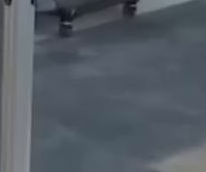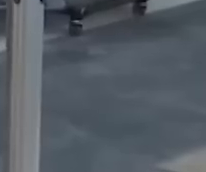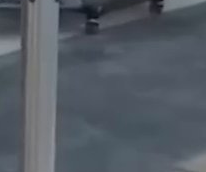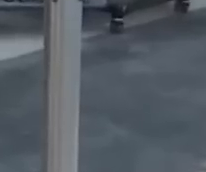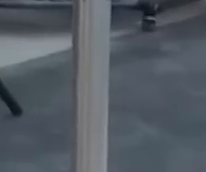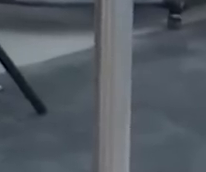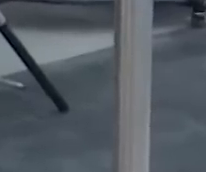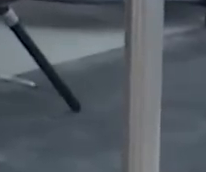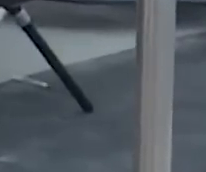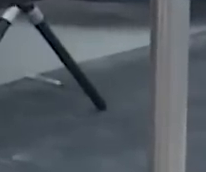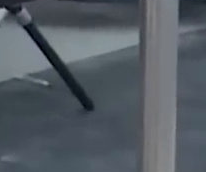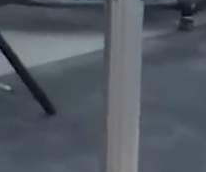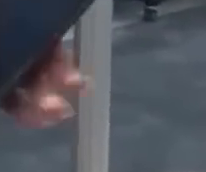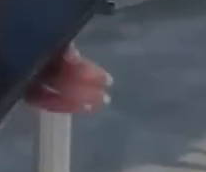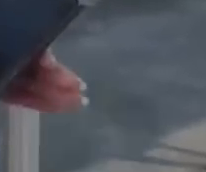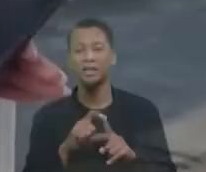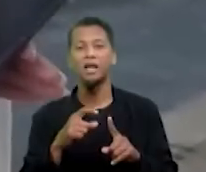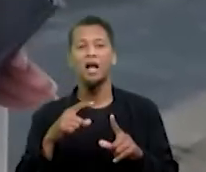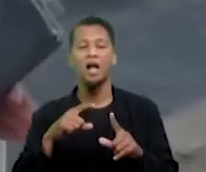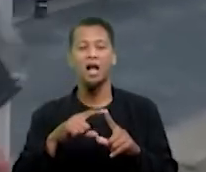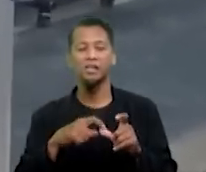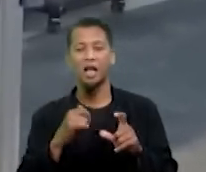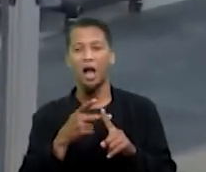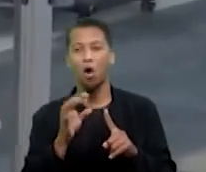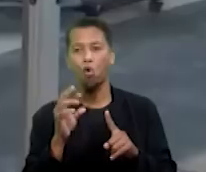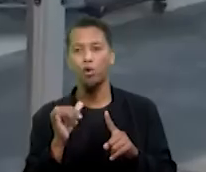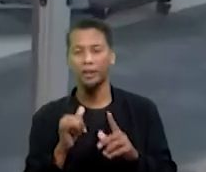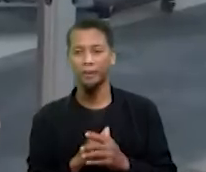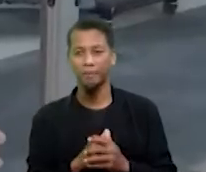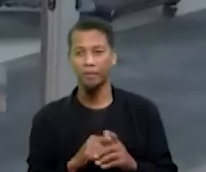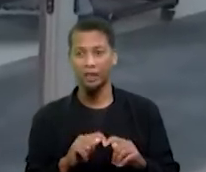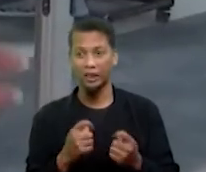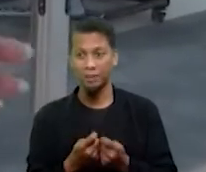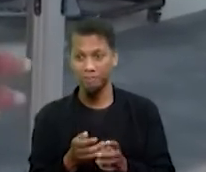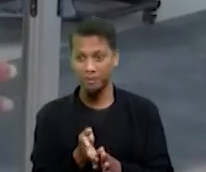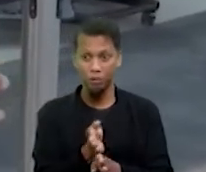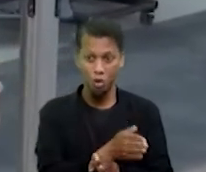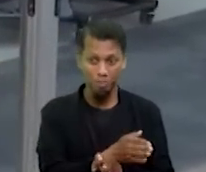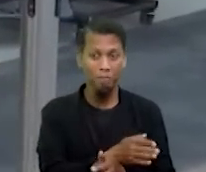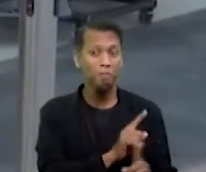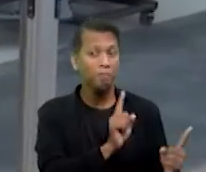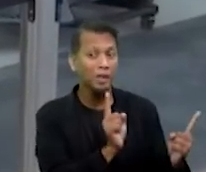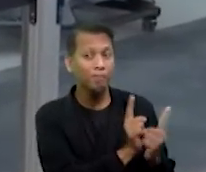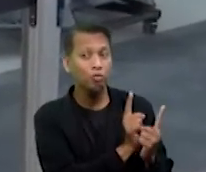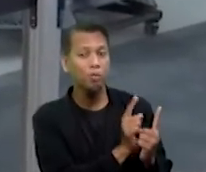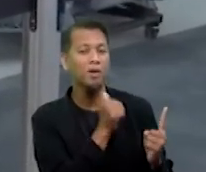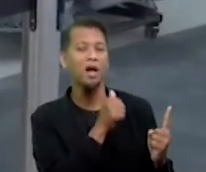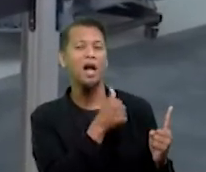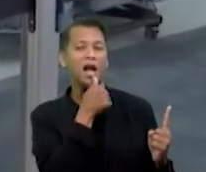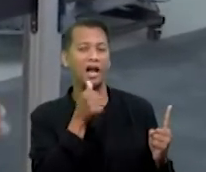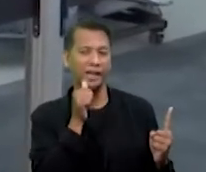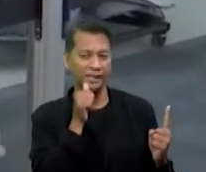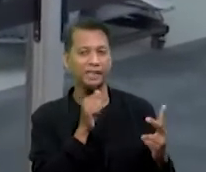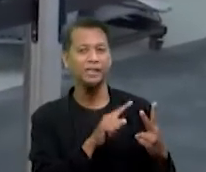2022. Nah, pemirsa beberapa saat yang lalu juga saya sempat bertemu langsung dengan Gubernur DKI Jakarta Pak Anies Baswedan dan kepada kami